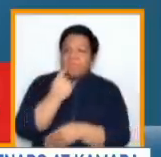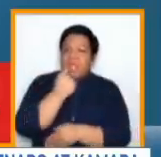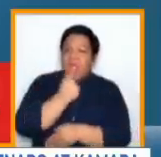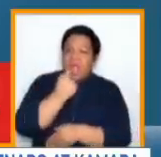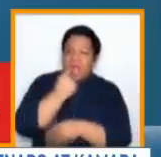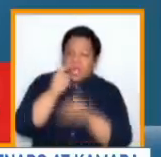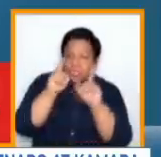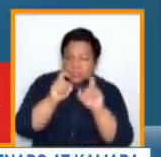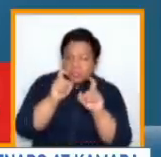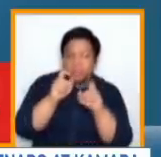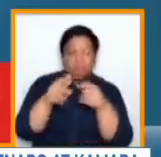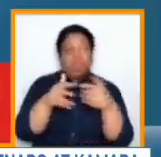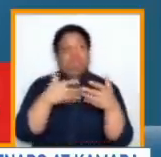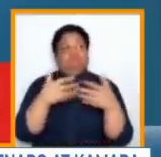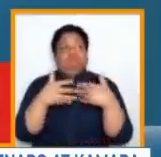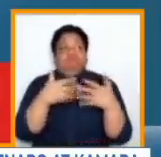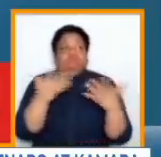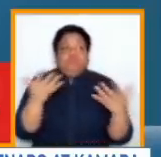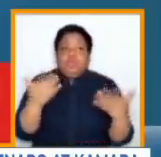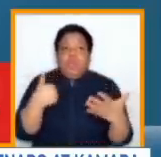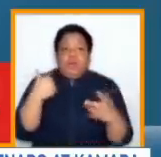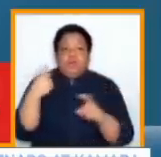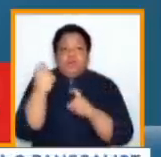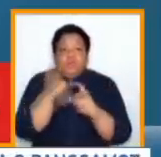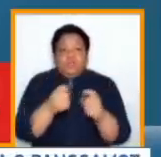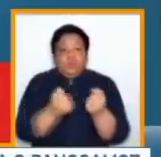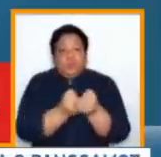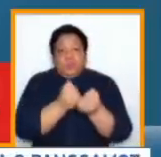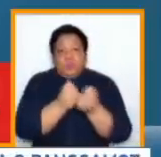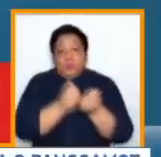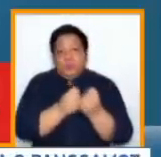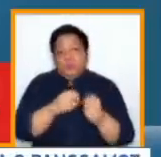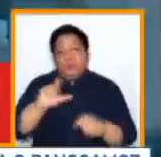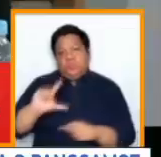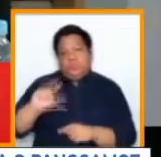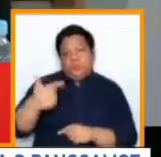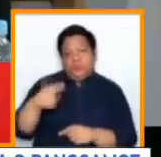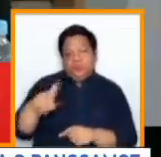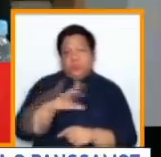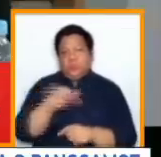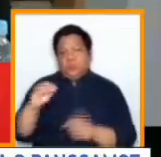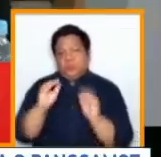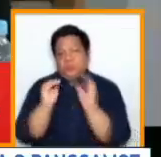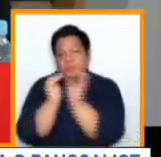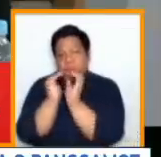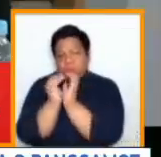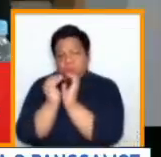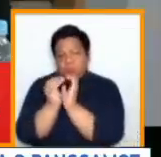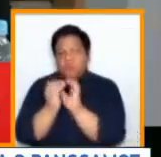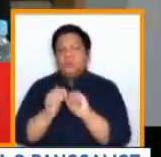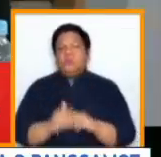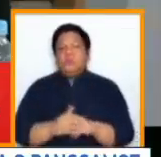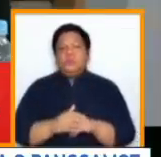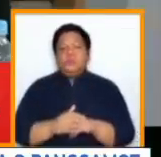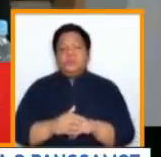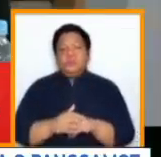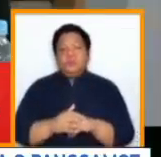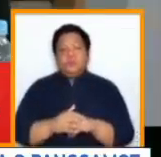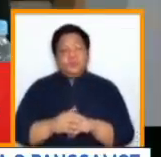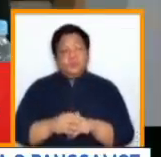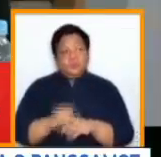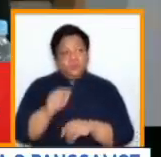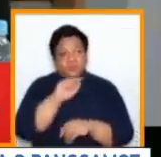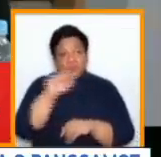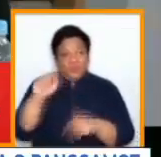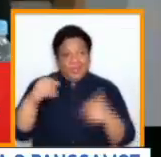Anyway, magbibigay naman po ng assistance ang ating LGUs at DSWD. Na yung mga naapektuhan ng sakit